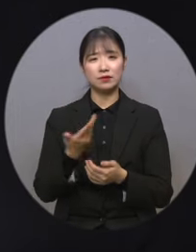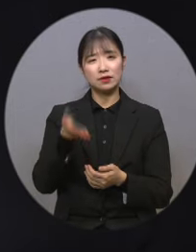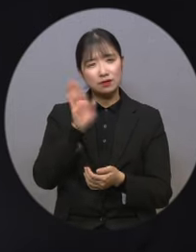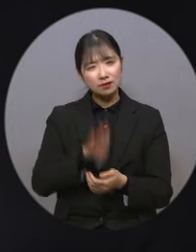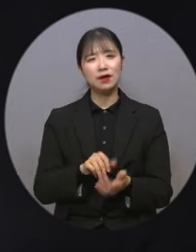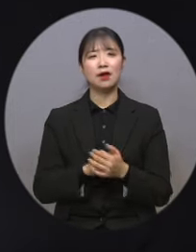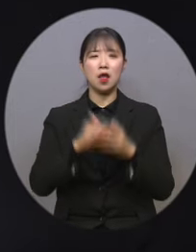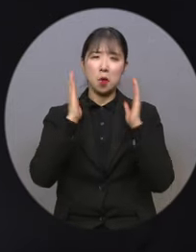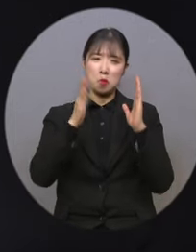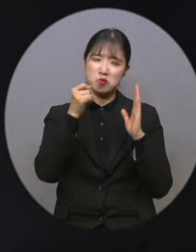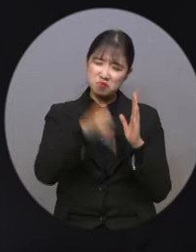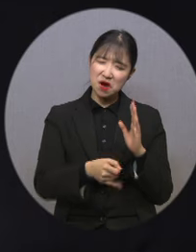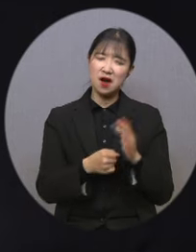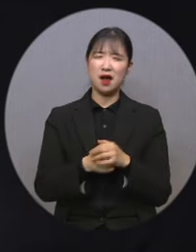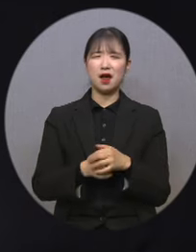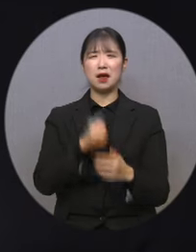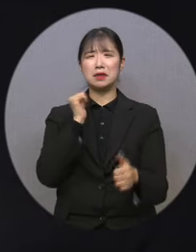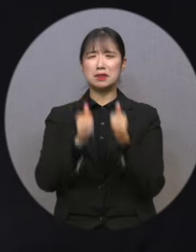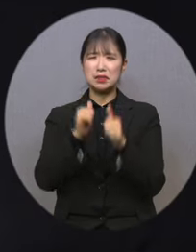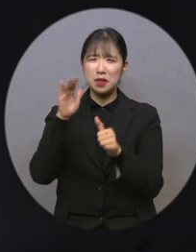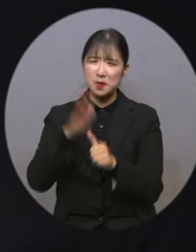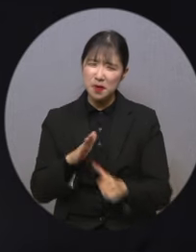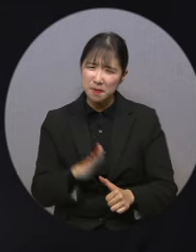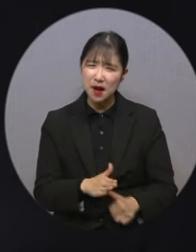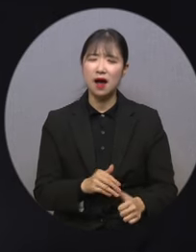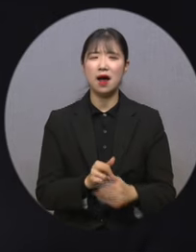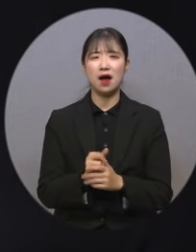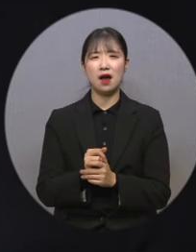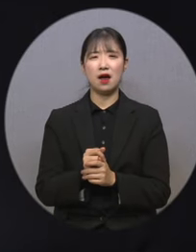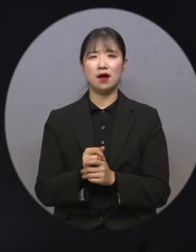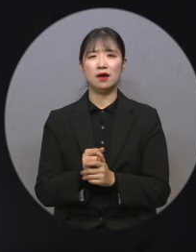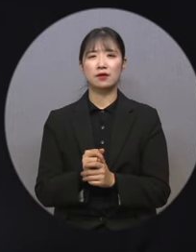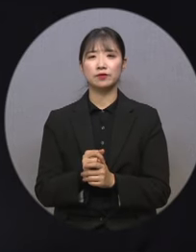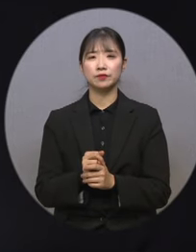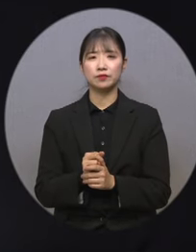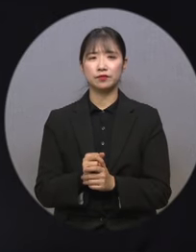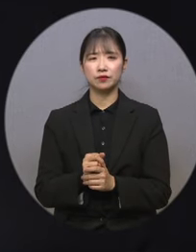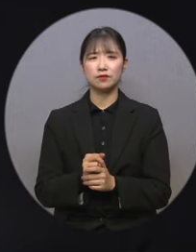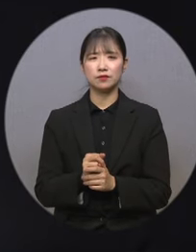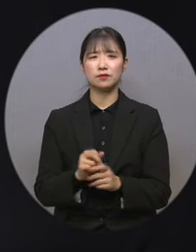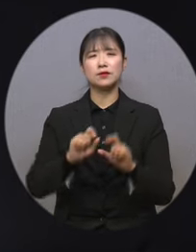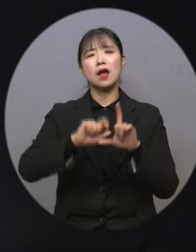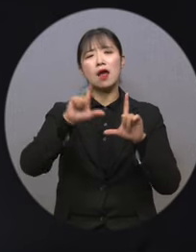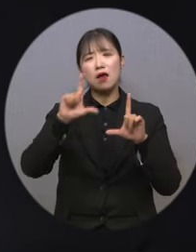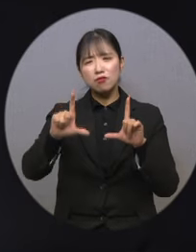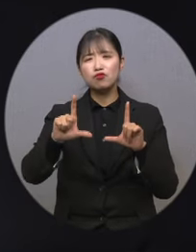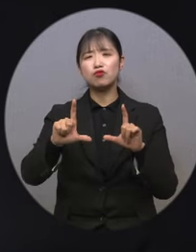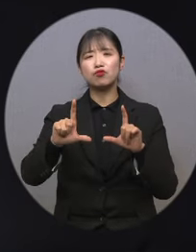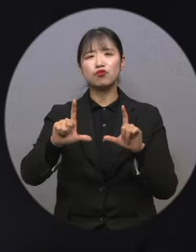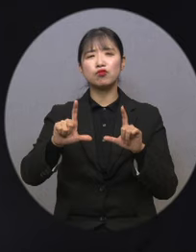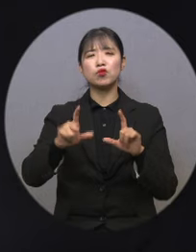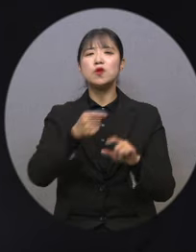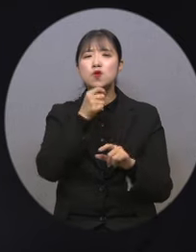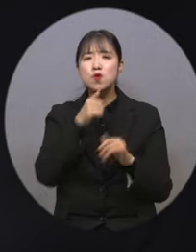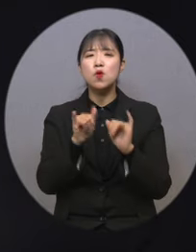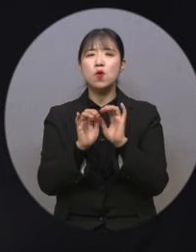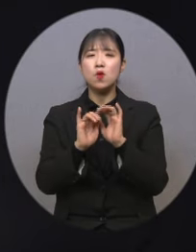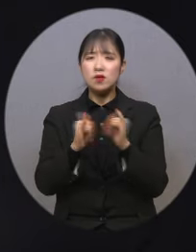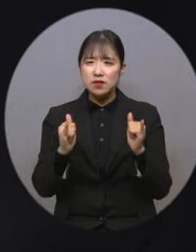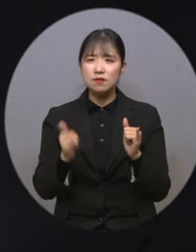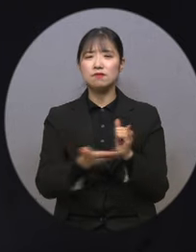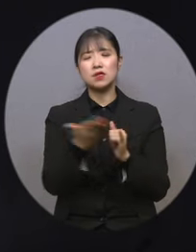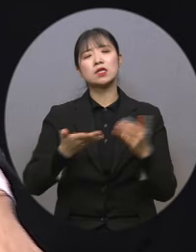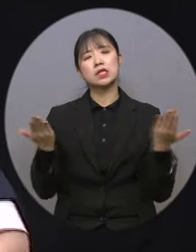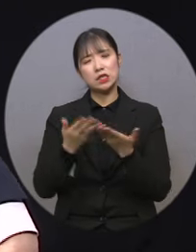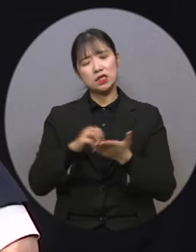공부 못하는 사람들, 시험만 치면 떨어지는 사람들, 좀 대다수 소시민들이 직장 만들어주고 싶고.